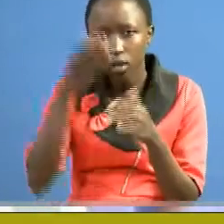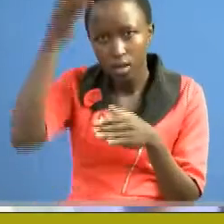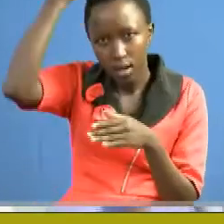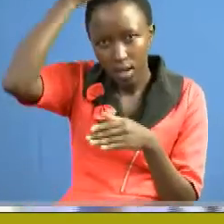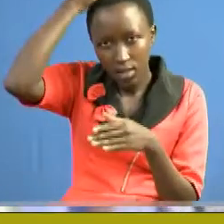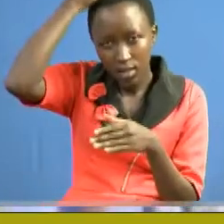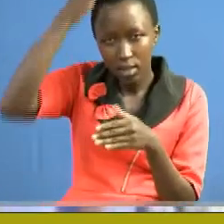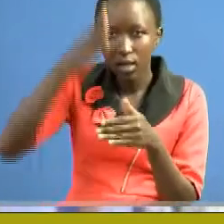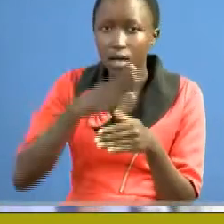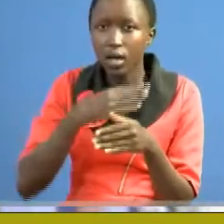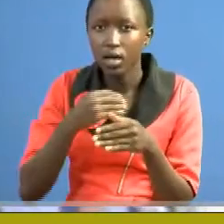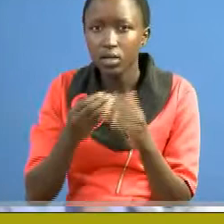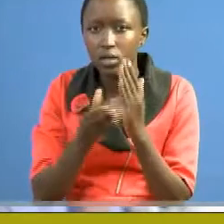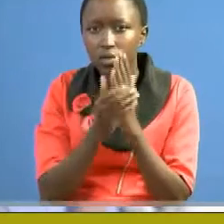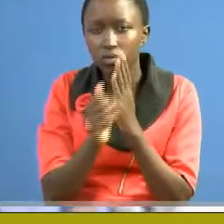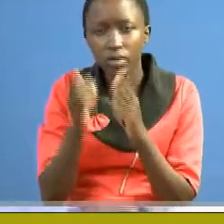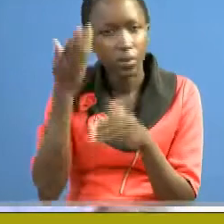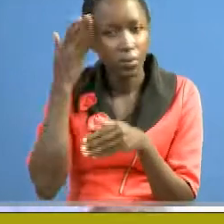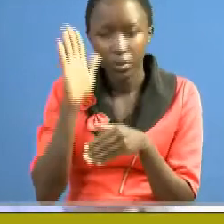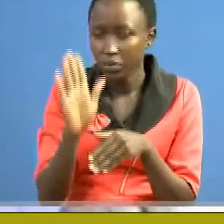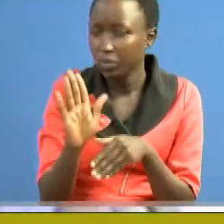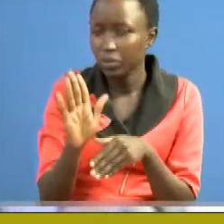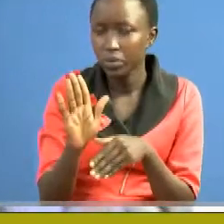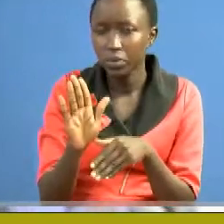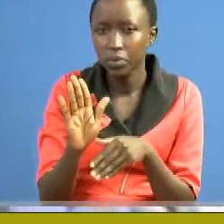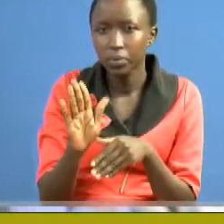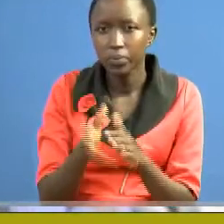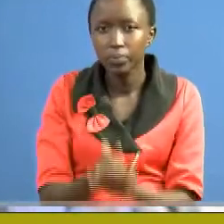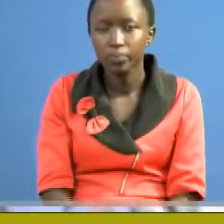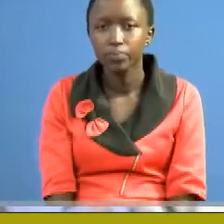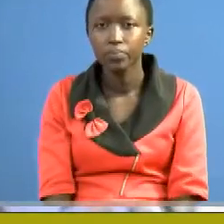au manas, whether qualified ama si qualified sijui. Wampeleka kwa polisi wakaandika.